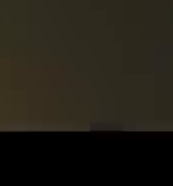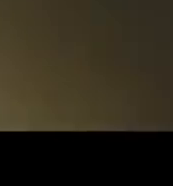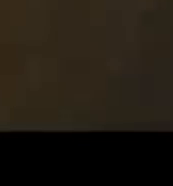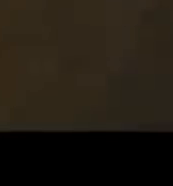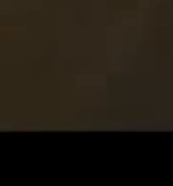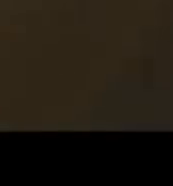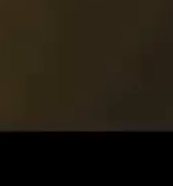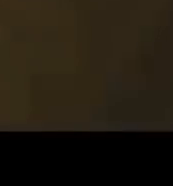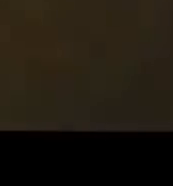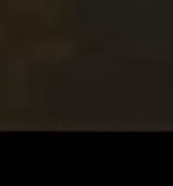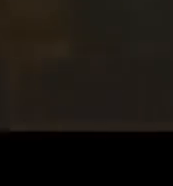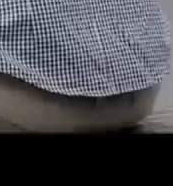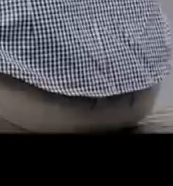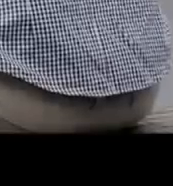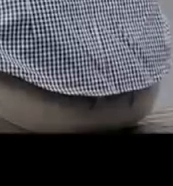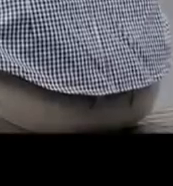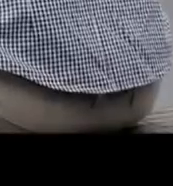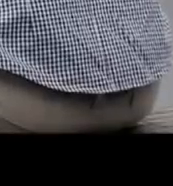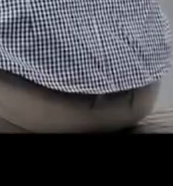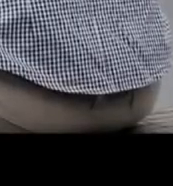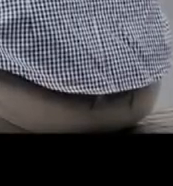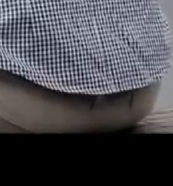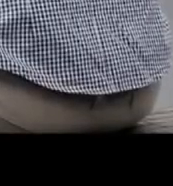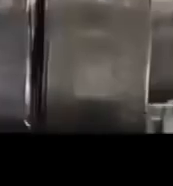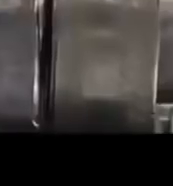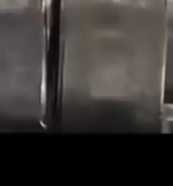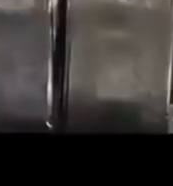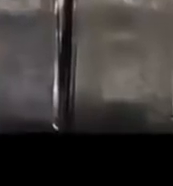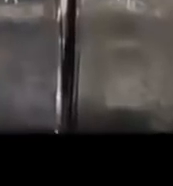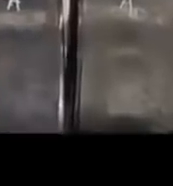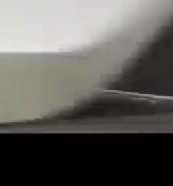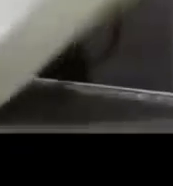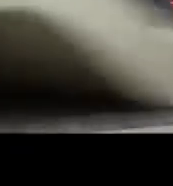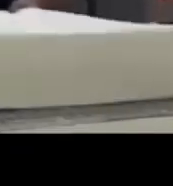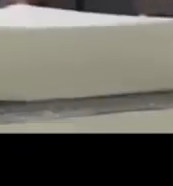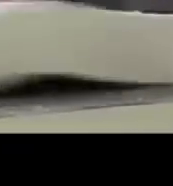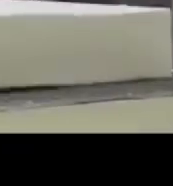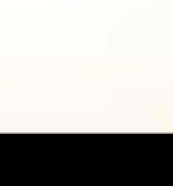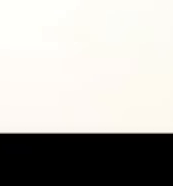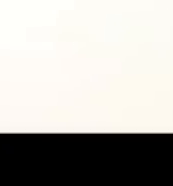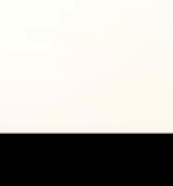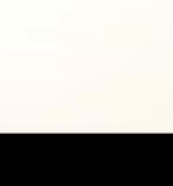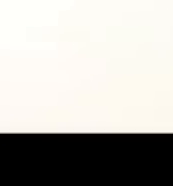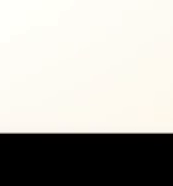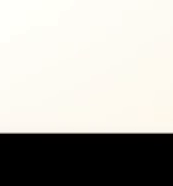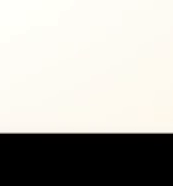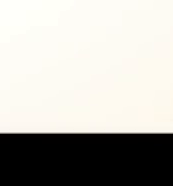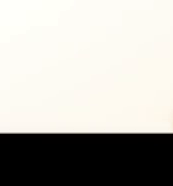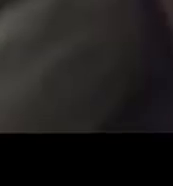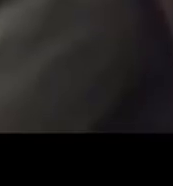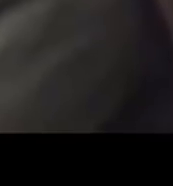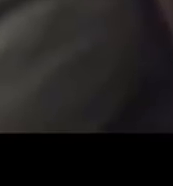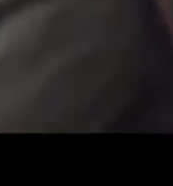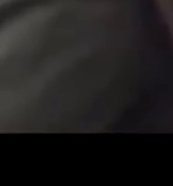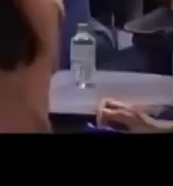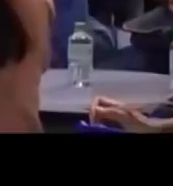อย่ามัวแต่นักข่าวเราลุกขึ้นลุกขึ้นอย่ามัวนั่งถอนอกถอนใจทำใหม่จัดไปให้ว้าวขึ้นว้าวขึ้นอย่าโลกเปลี่ยนแล้วก็ปรับให้มัน